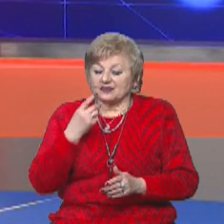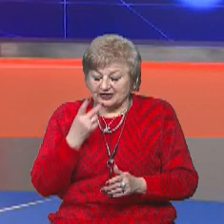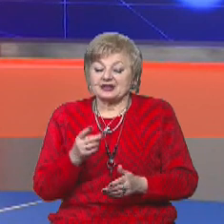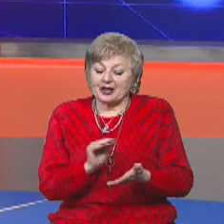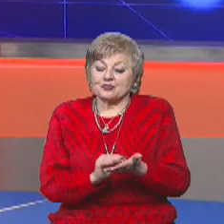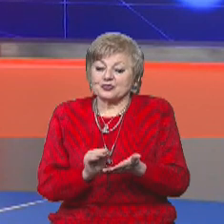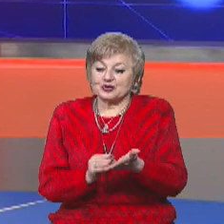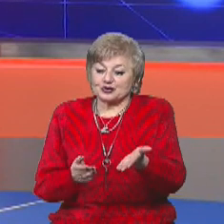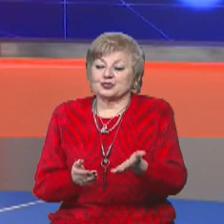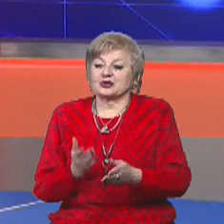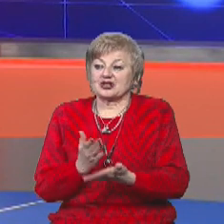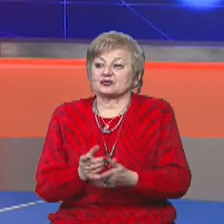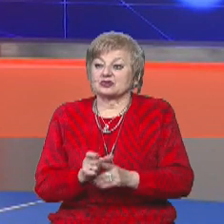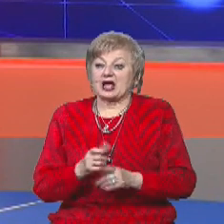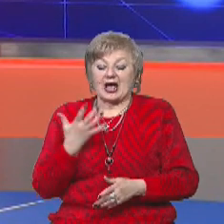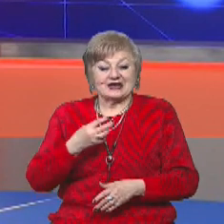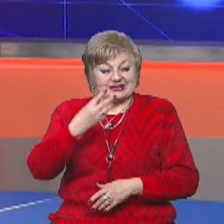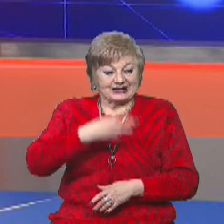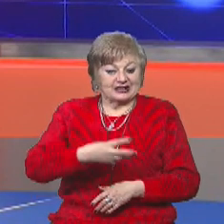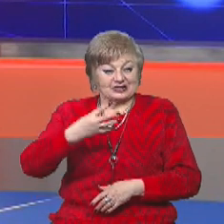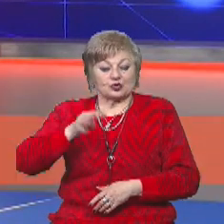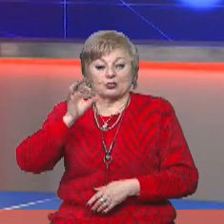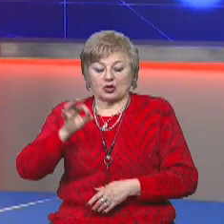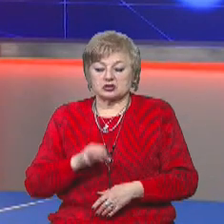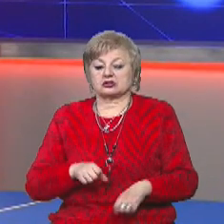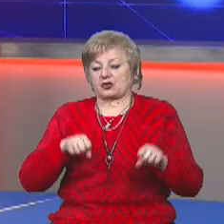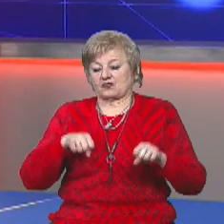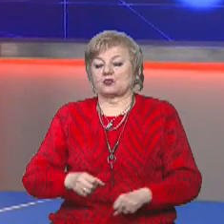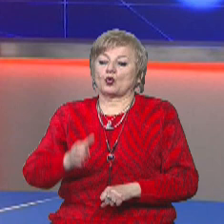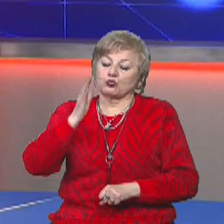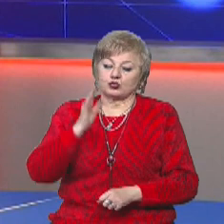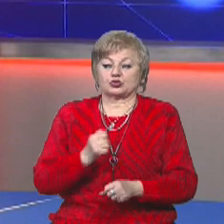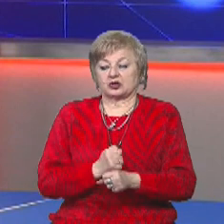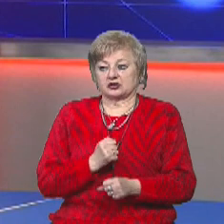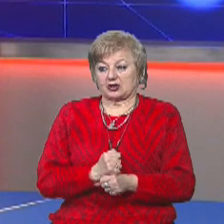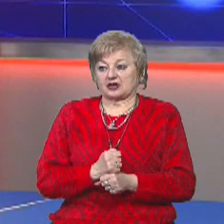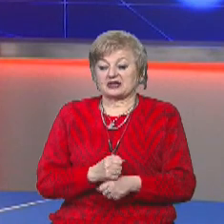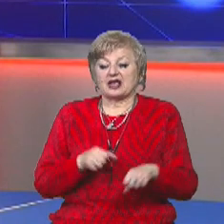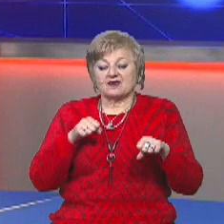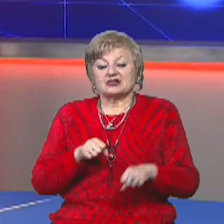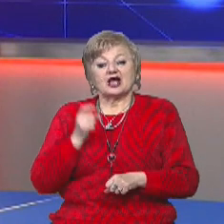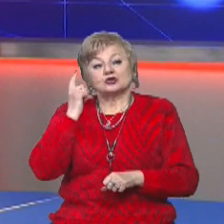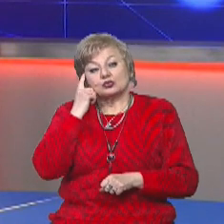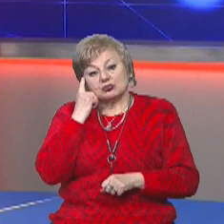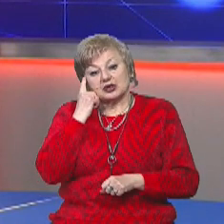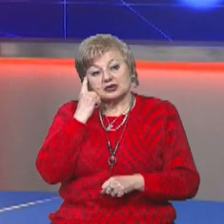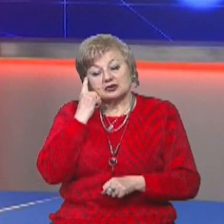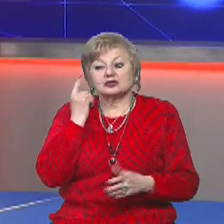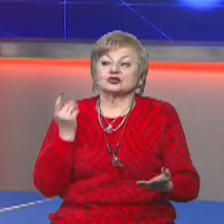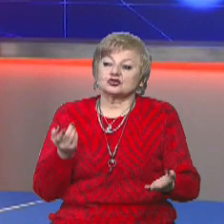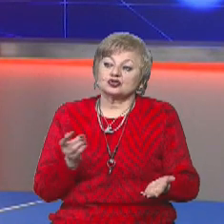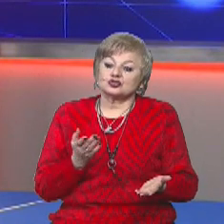Коли це буде 30 чи 40%, повірте, влада буде це робити. Бо влада завжди думає, що це не є